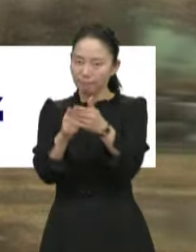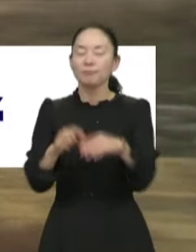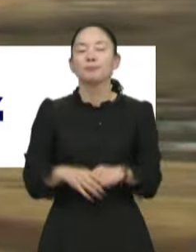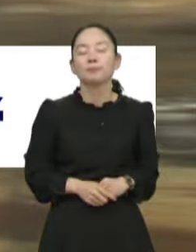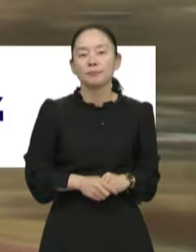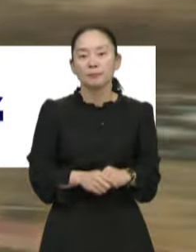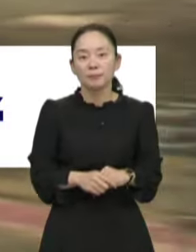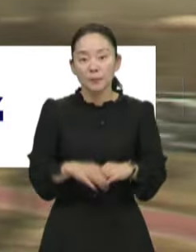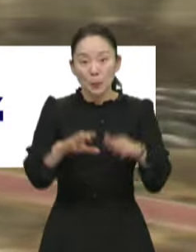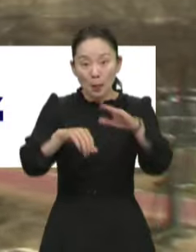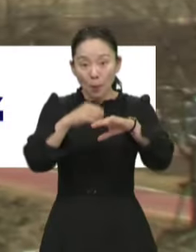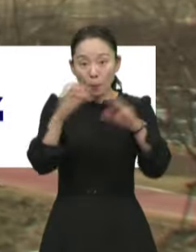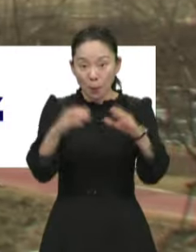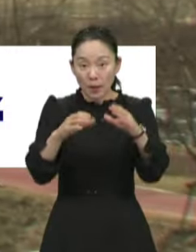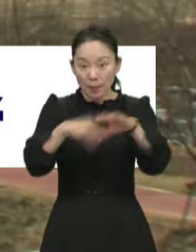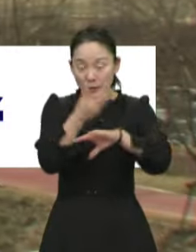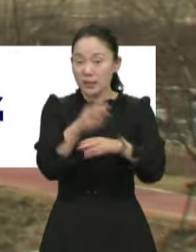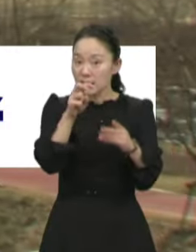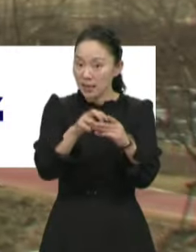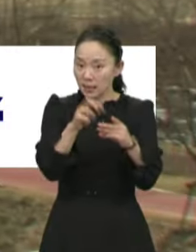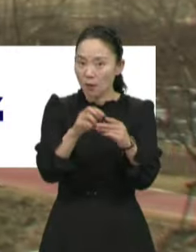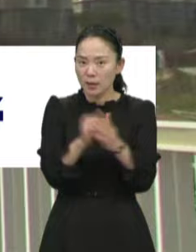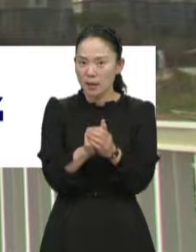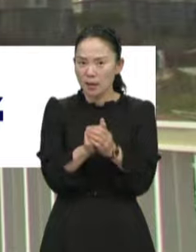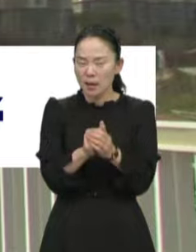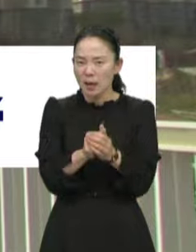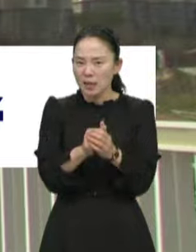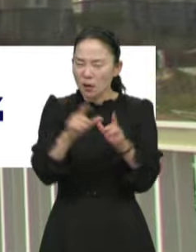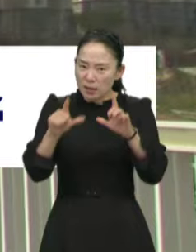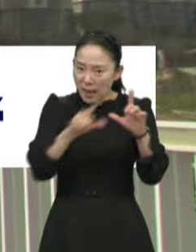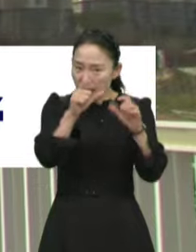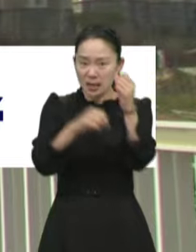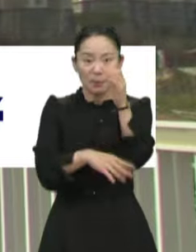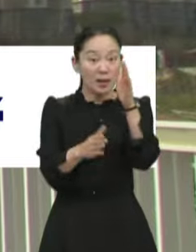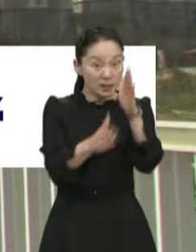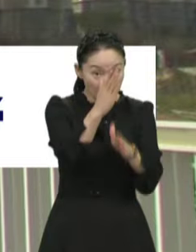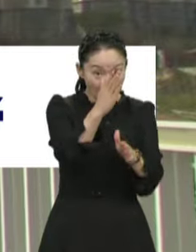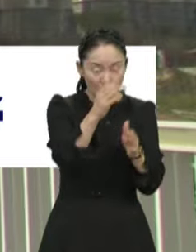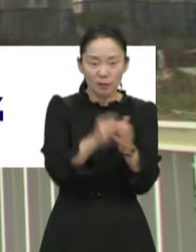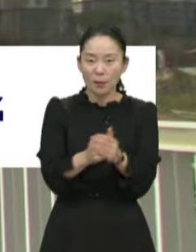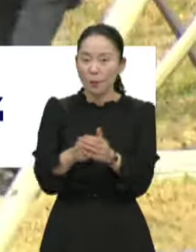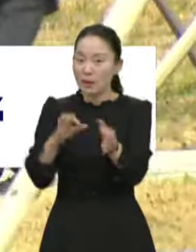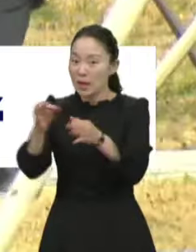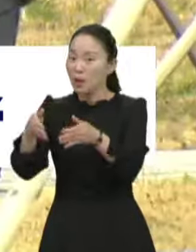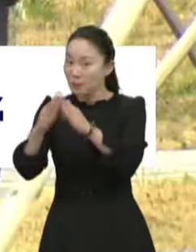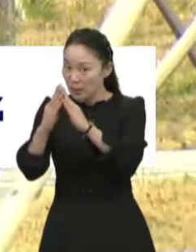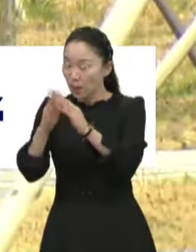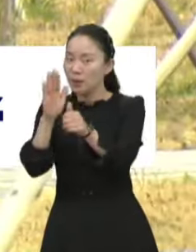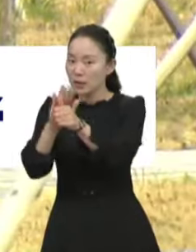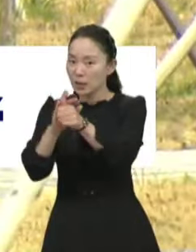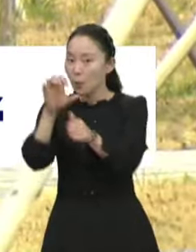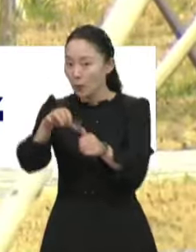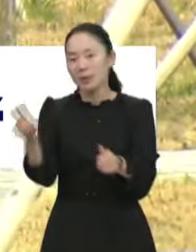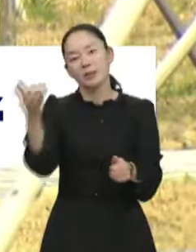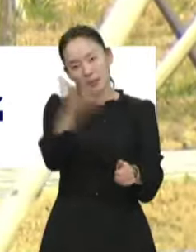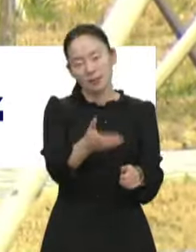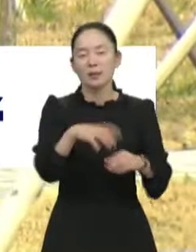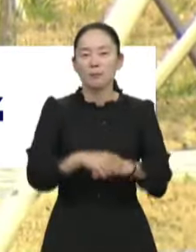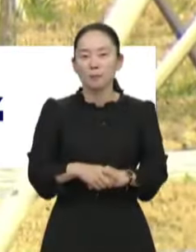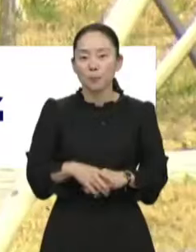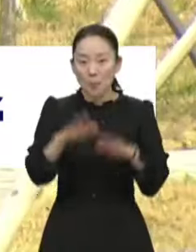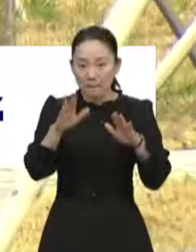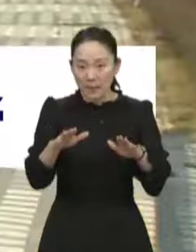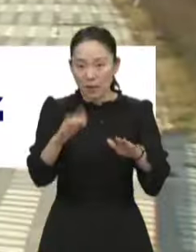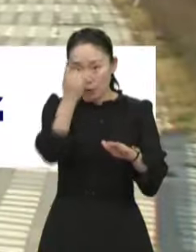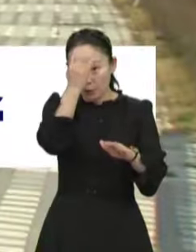들어갔습니다. 복합혁신센터에는 혁신도시에 부족한 정주 기반 시설과 창업 공간들이 들어섭니다.